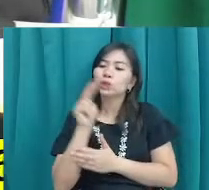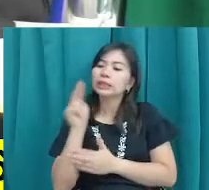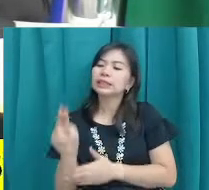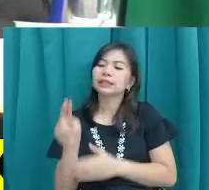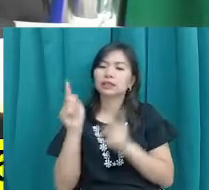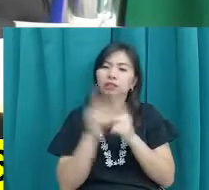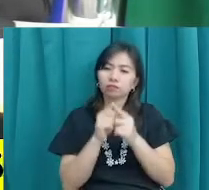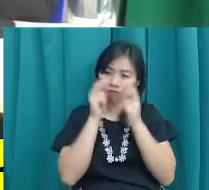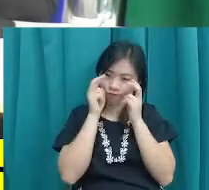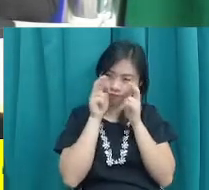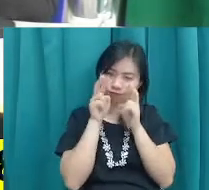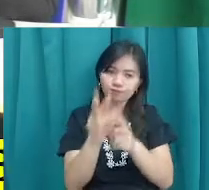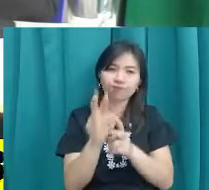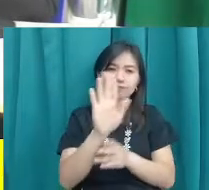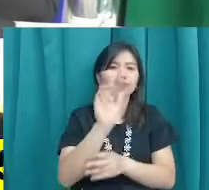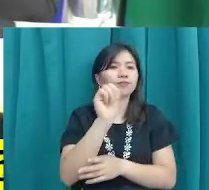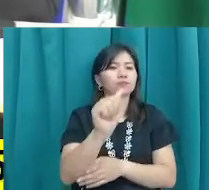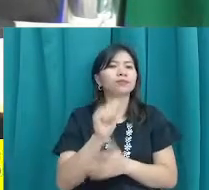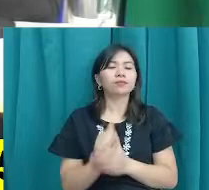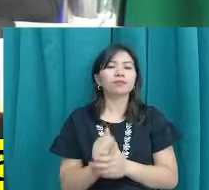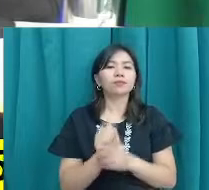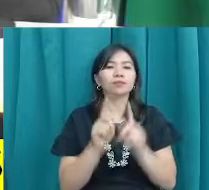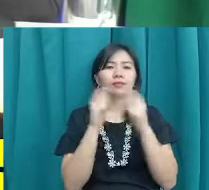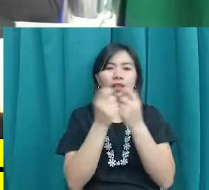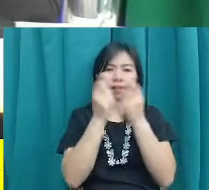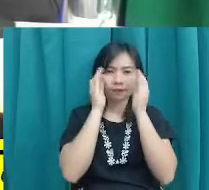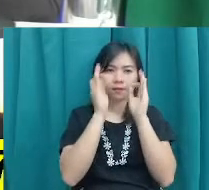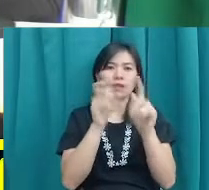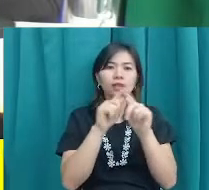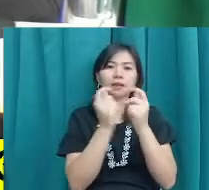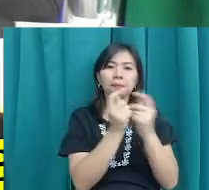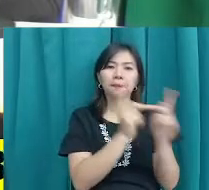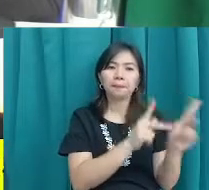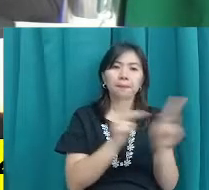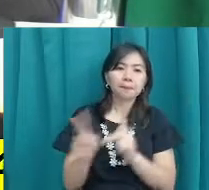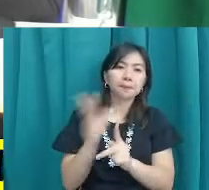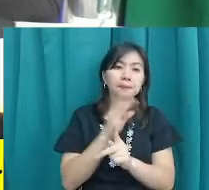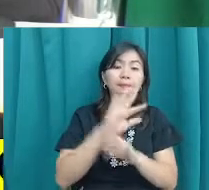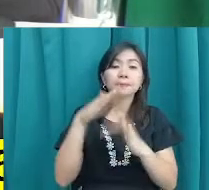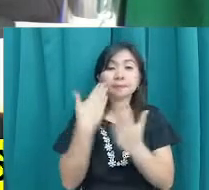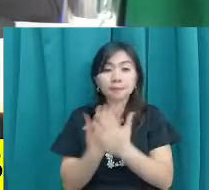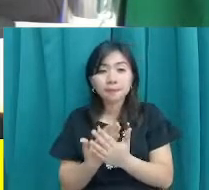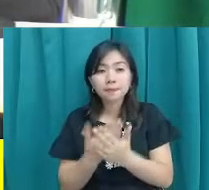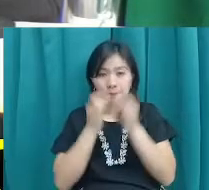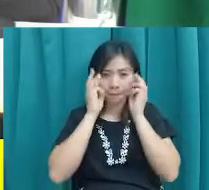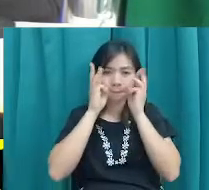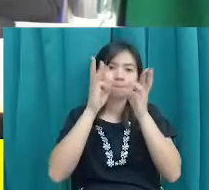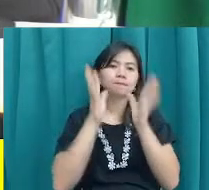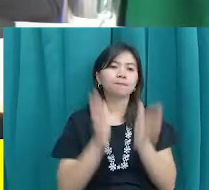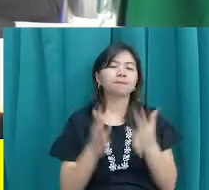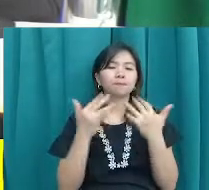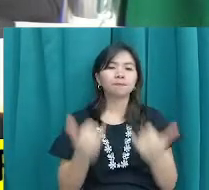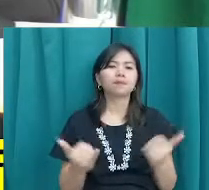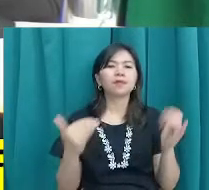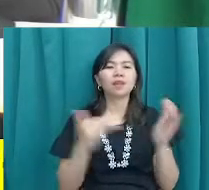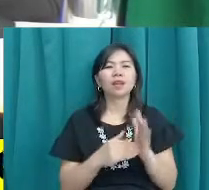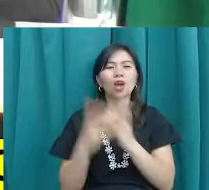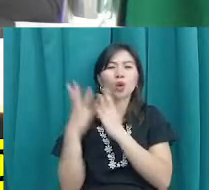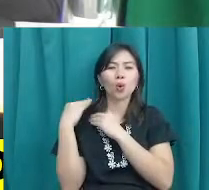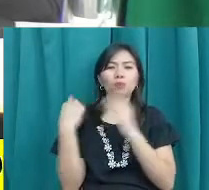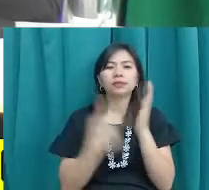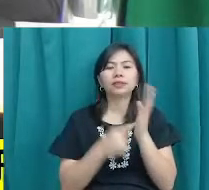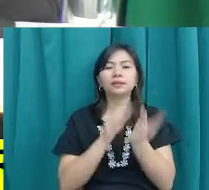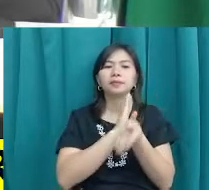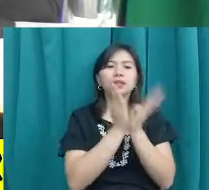focus, team preparation. At sa mga audience namin na nasa sideline, the adults, naway, maging reflection din natin